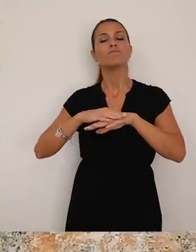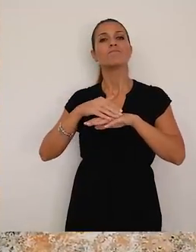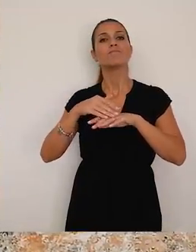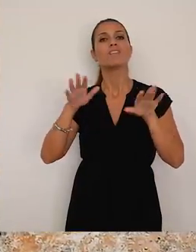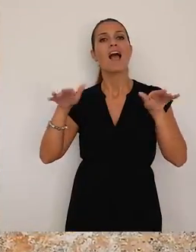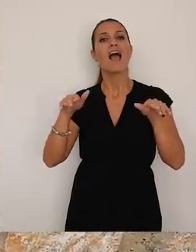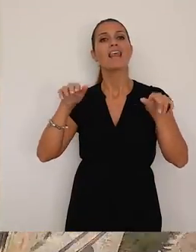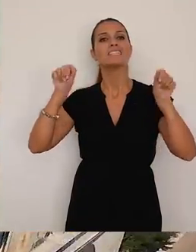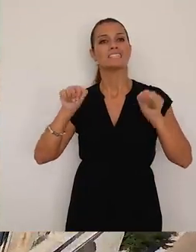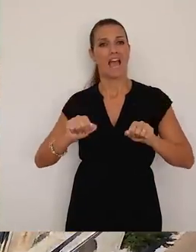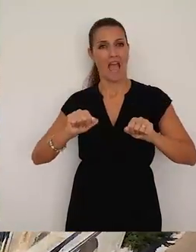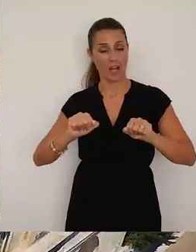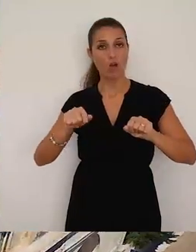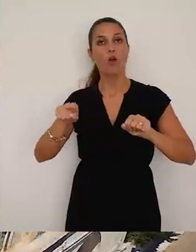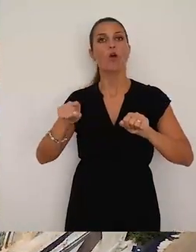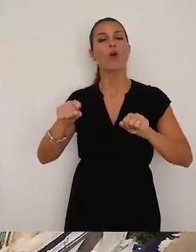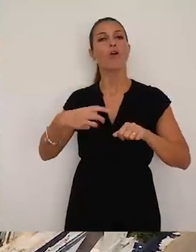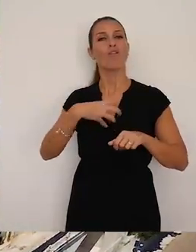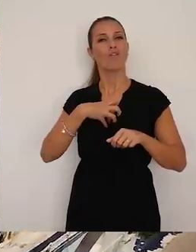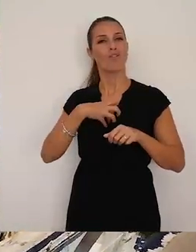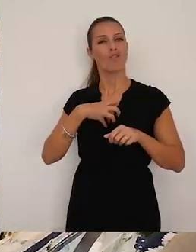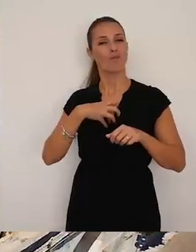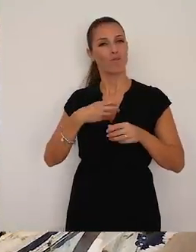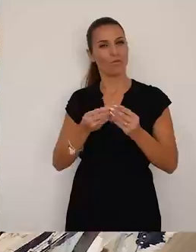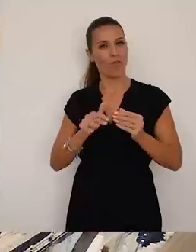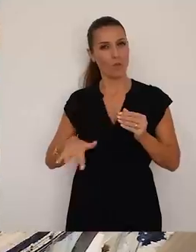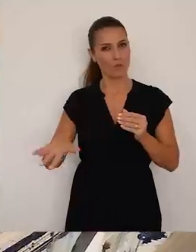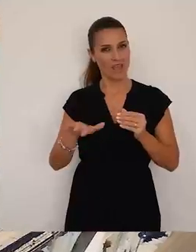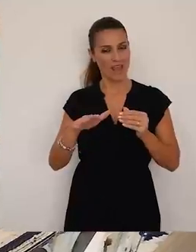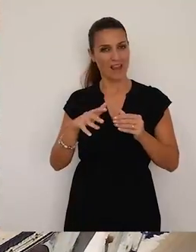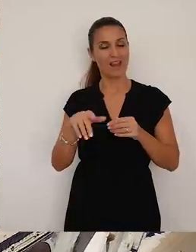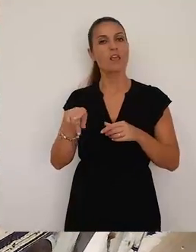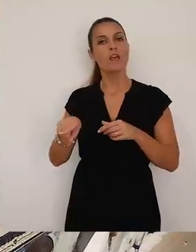alessanese, feudataria di Specchia in successione ai principi di Tricase.